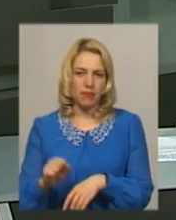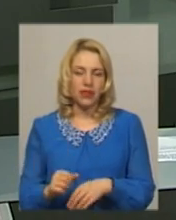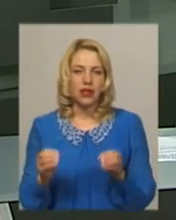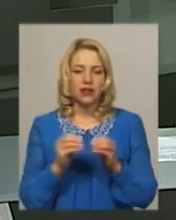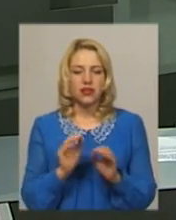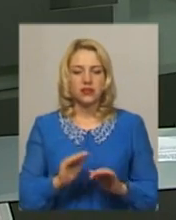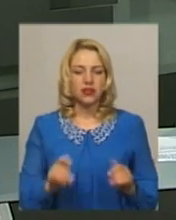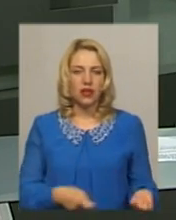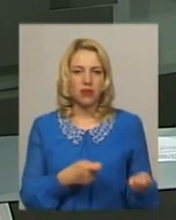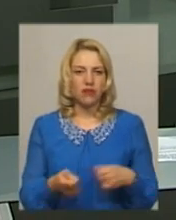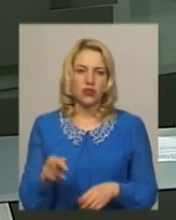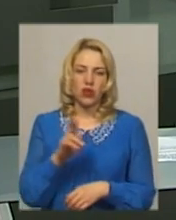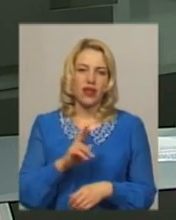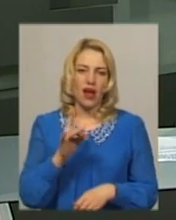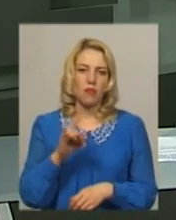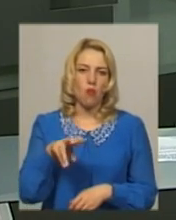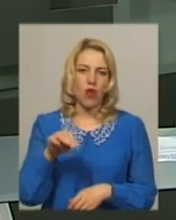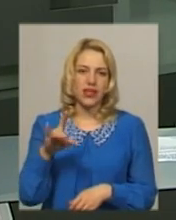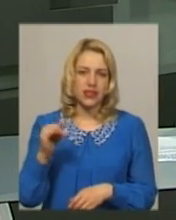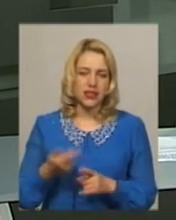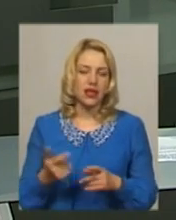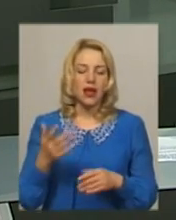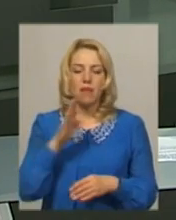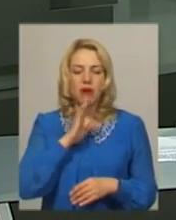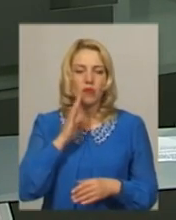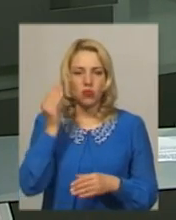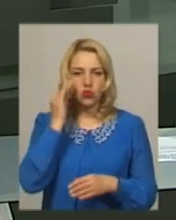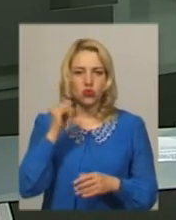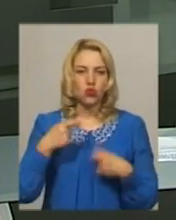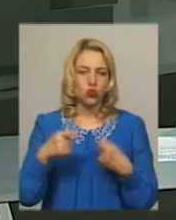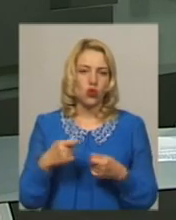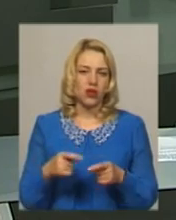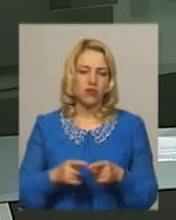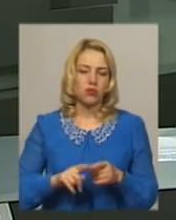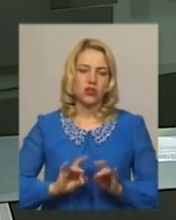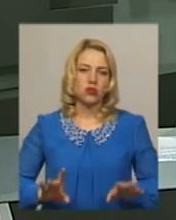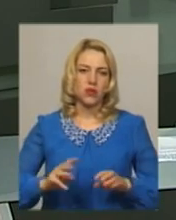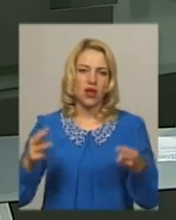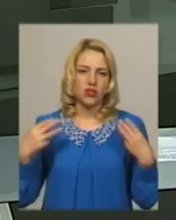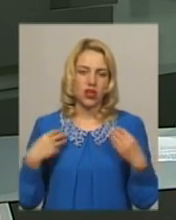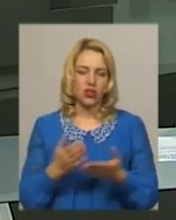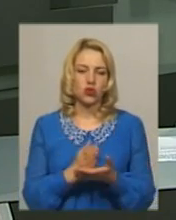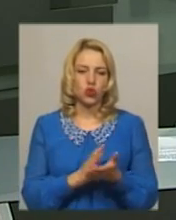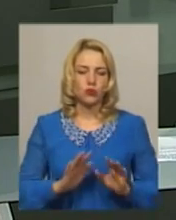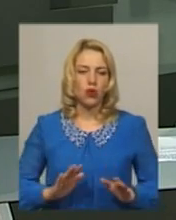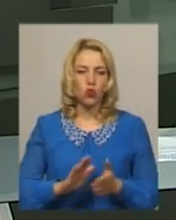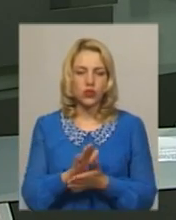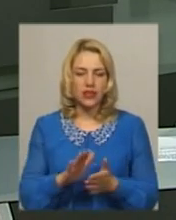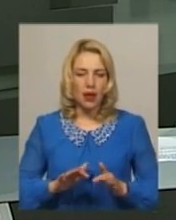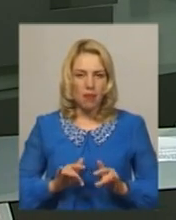10 дітей привезли у Ярмолинці, матір котрих підозрюють у їх торгівлі. Про це розповіла начальник служби у справах дітей